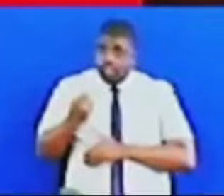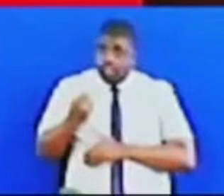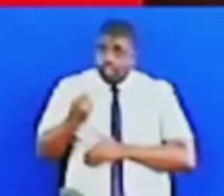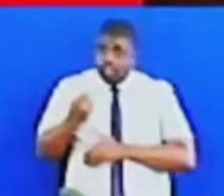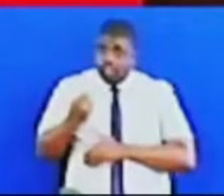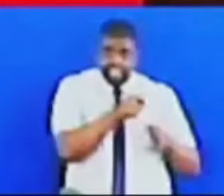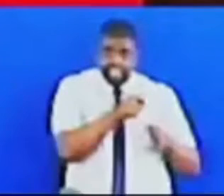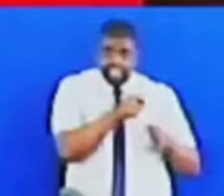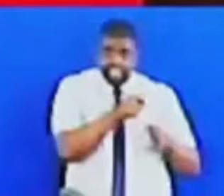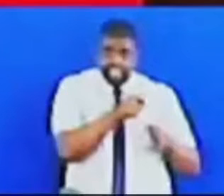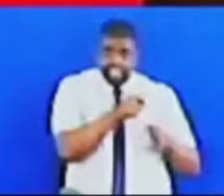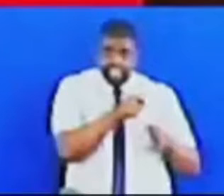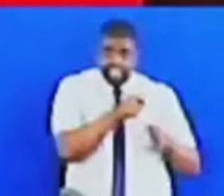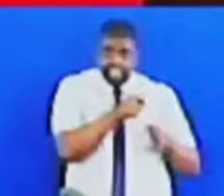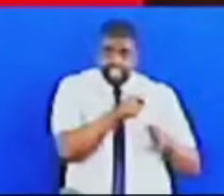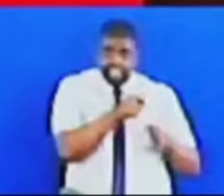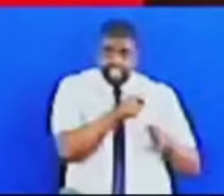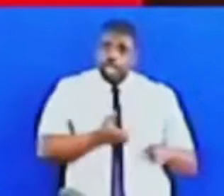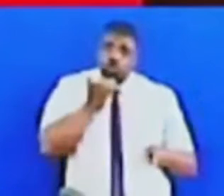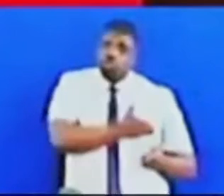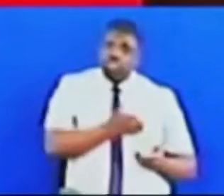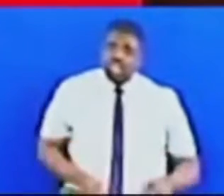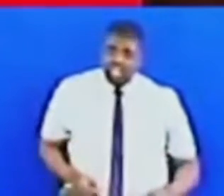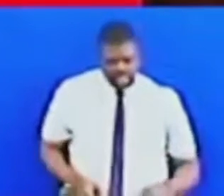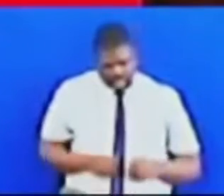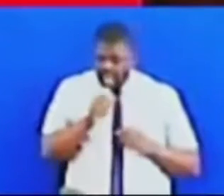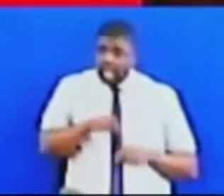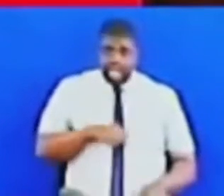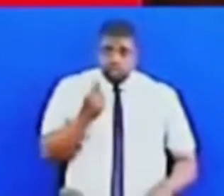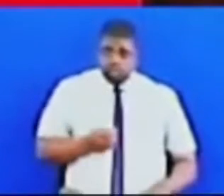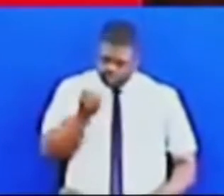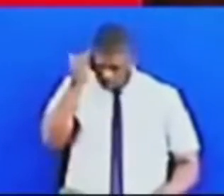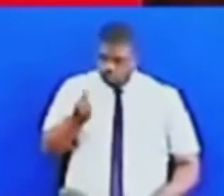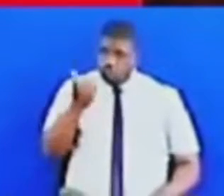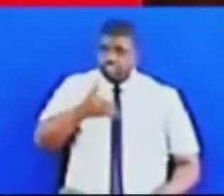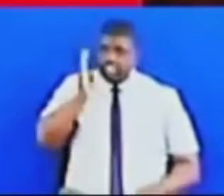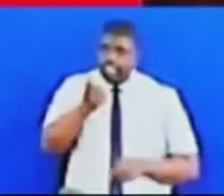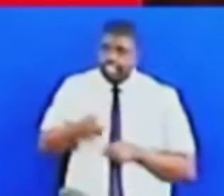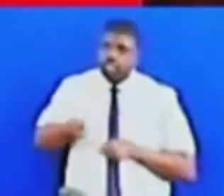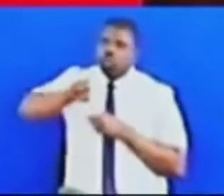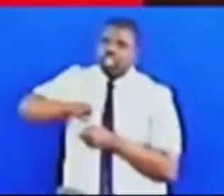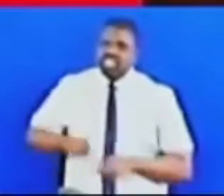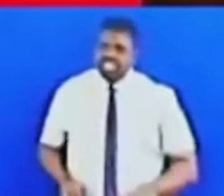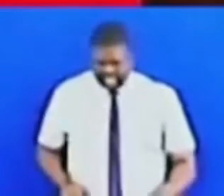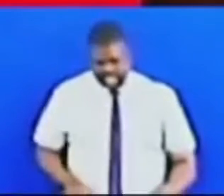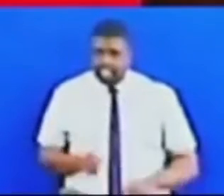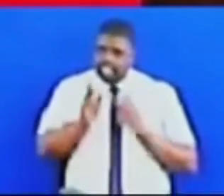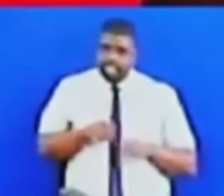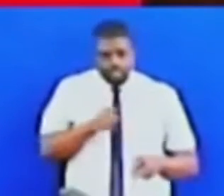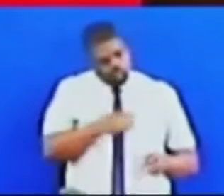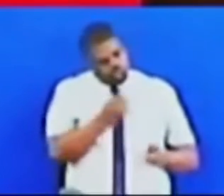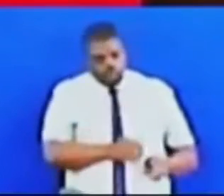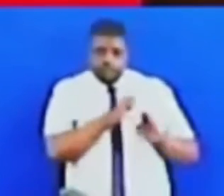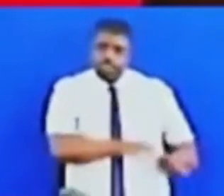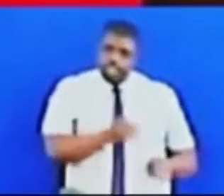tulioletewa inakidhi mahitaji? Kama haikidhi, tuishauri serikali kuongeza. Ama kama inakidhi na kubaki,